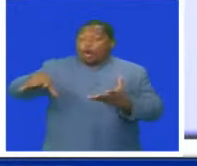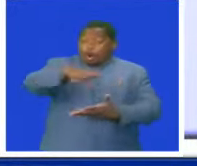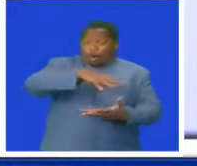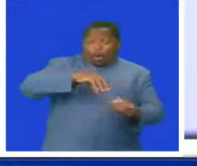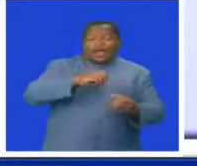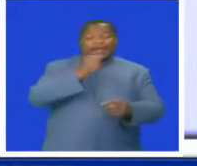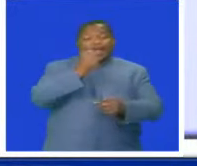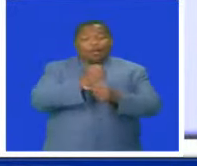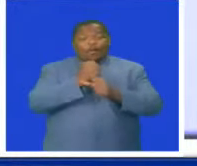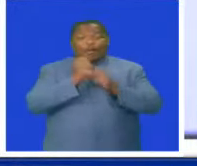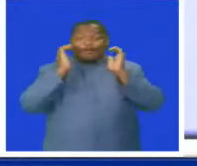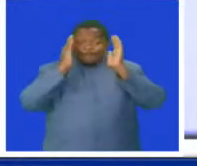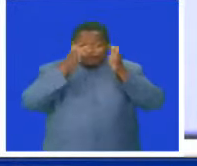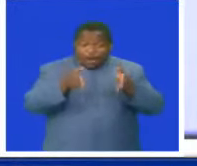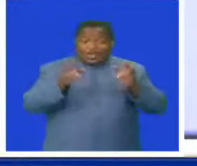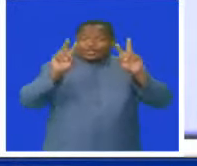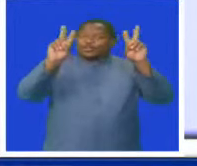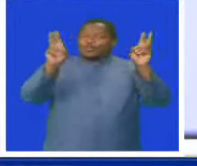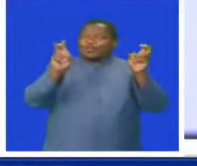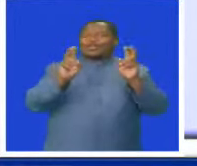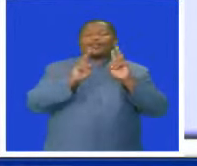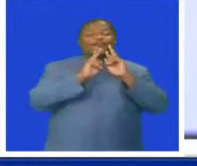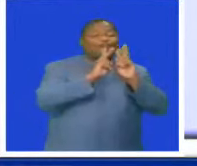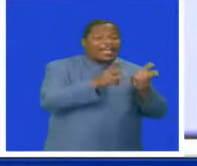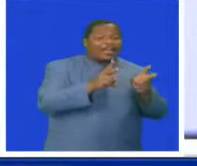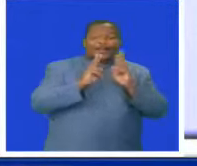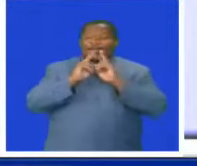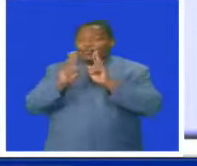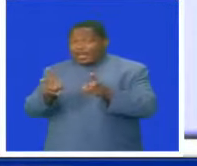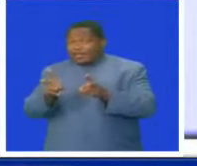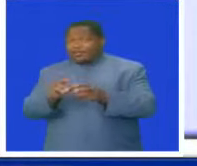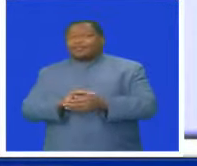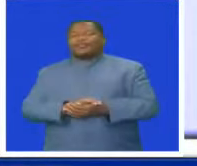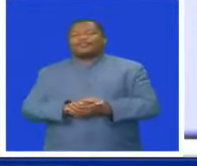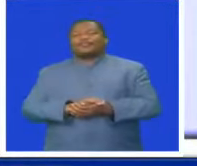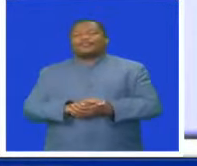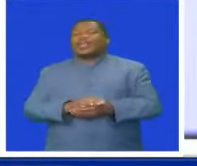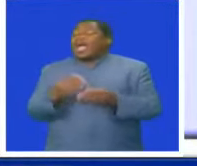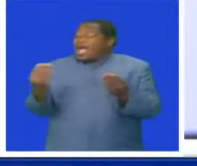Noma ngabe ukuliphi litiko noma ngabe kwenta njani